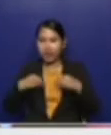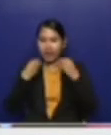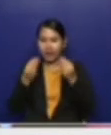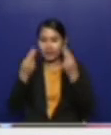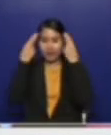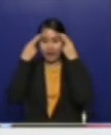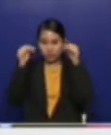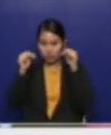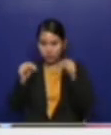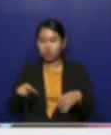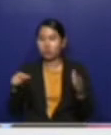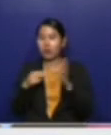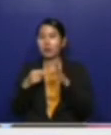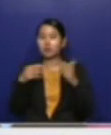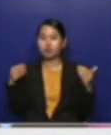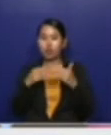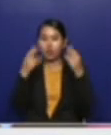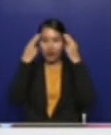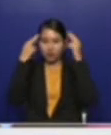งเลยคือนายกรัฐมนตรี